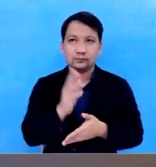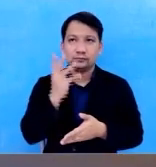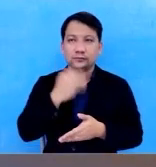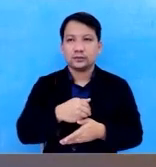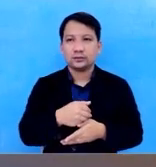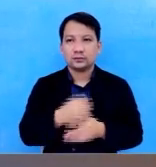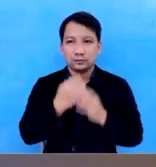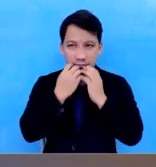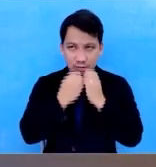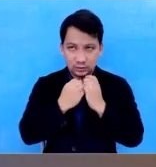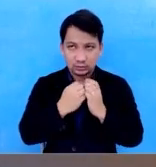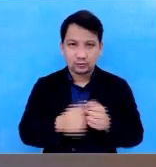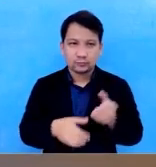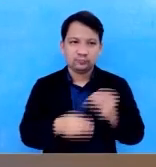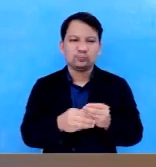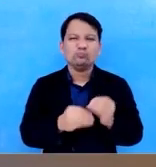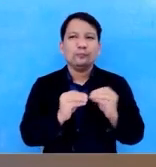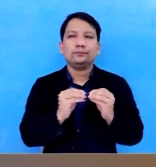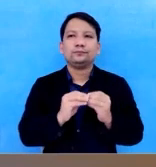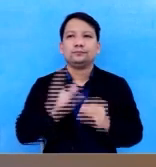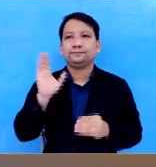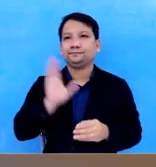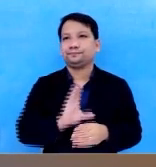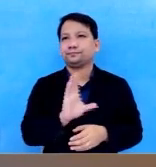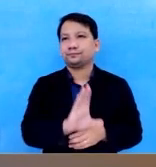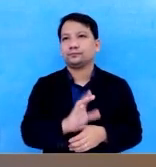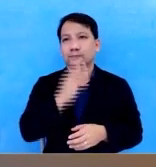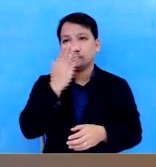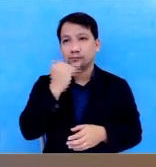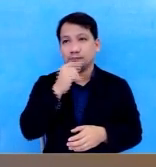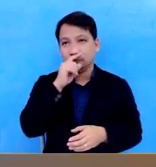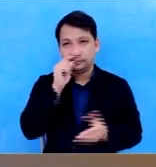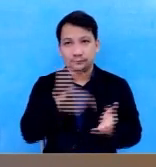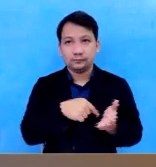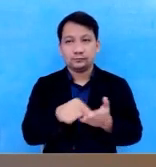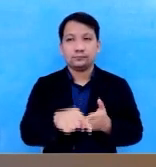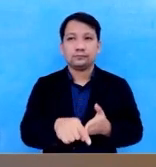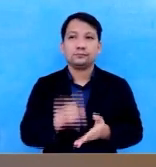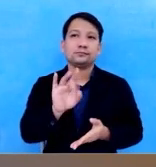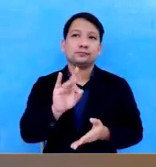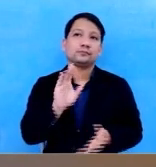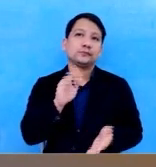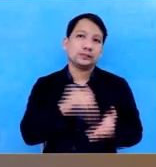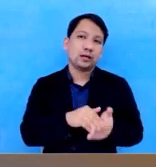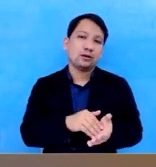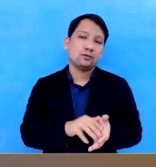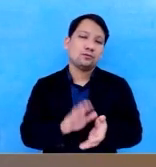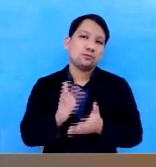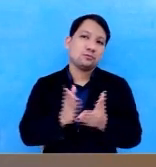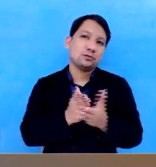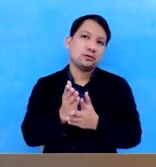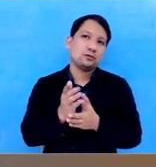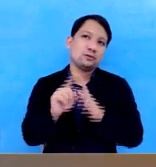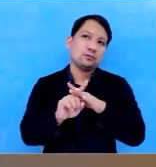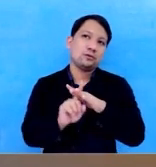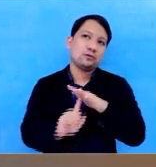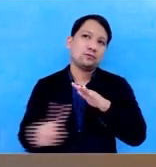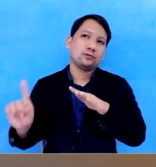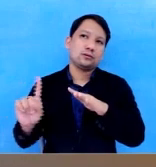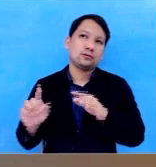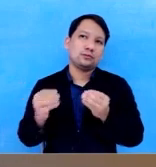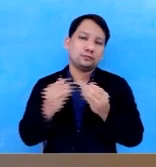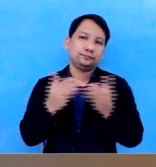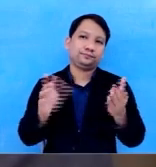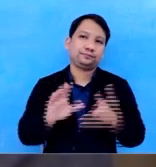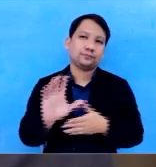na makatipid, lalo pa siyang naperwisyo. Pagkatapos kasing magbayad ng nasa 18,000 pesos, parang bula na naglaho ang seller.